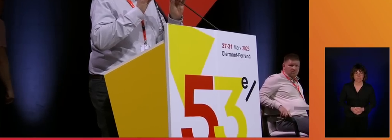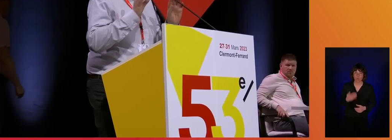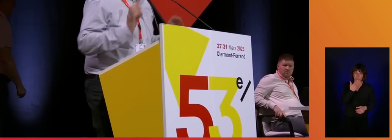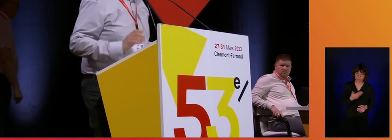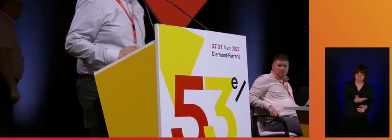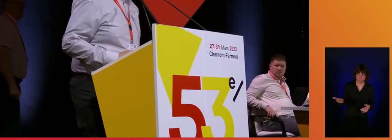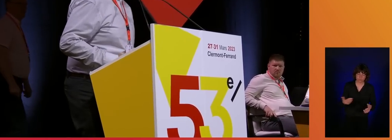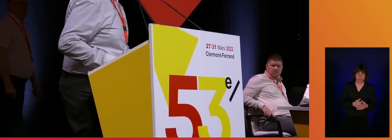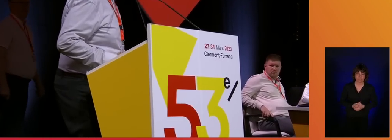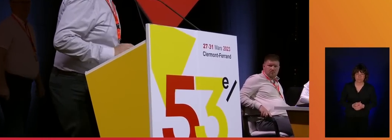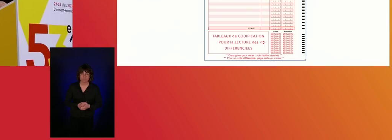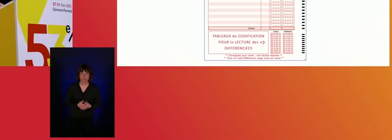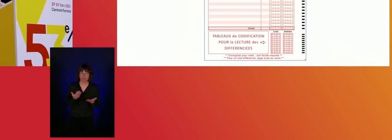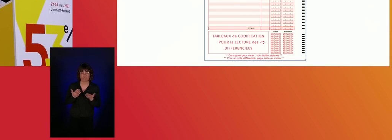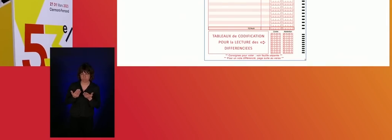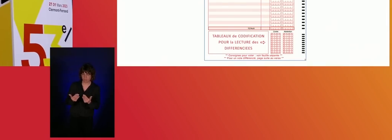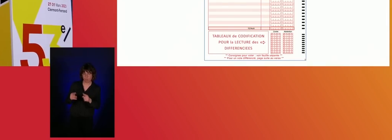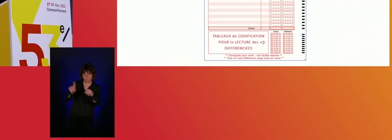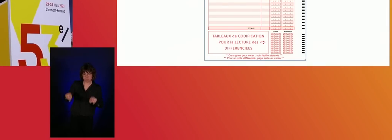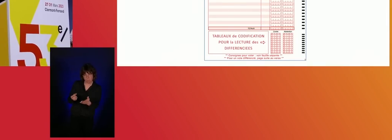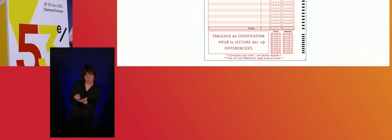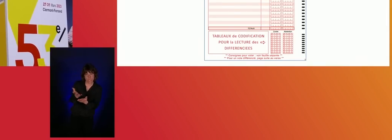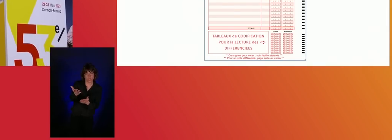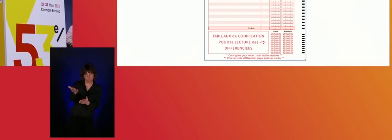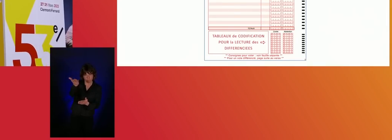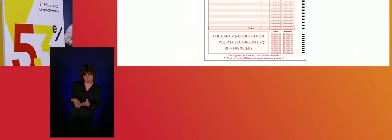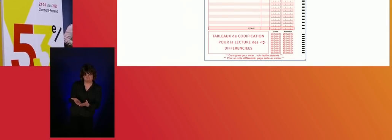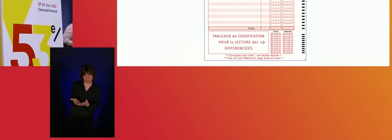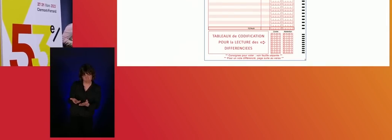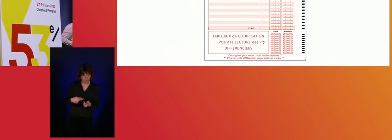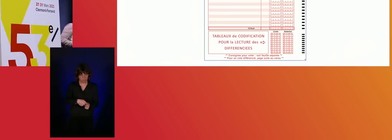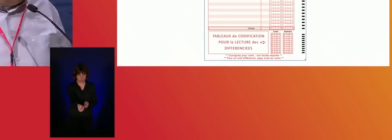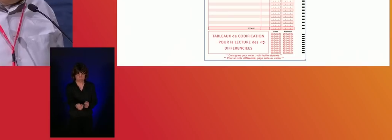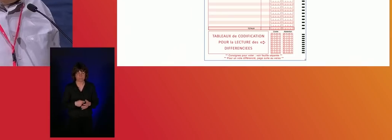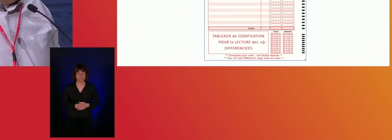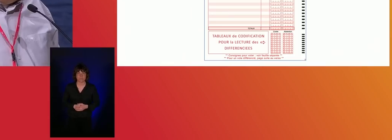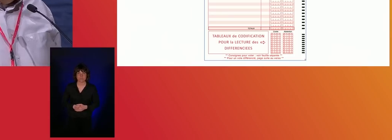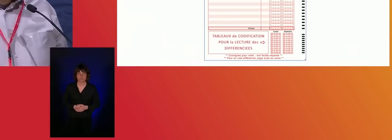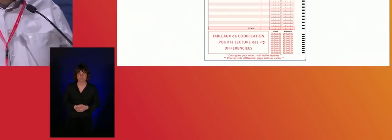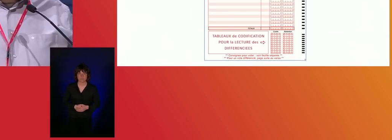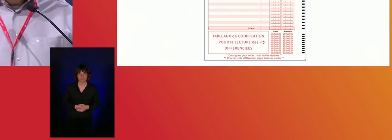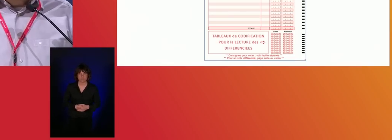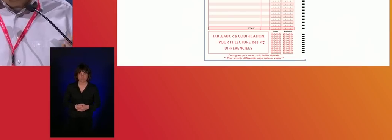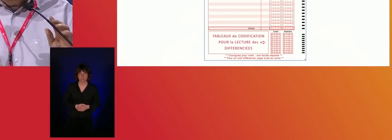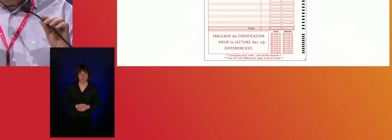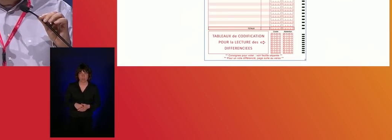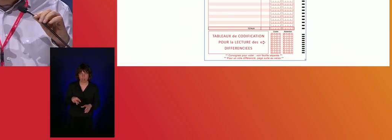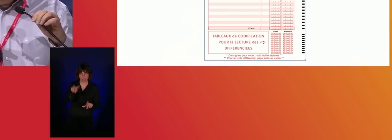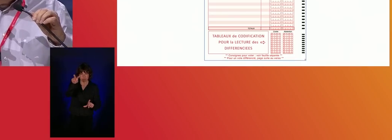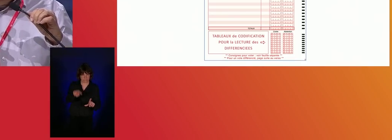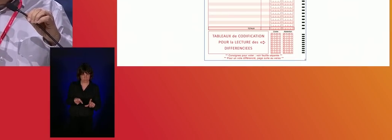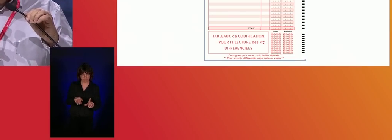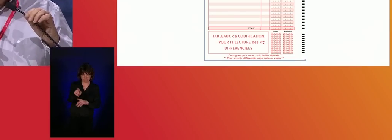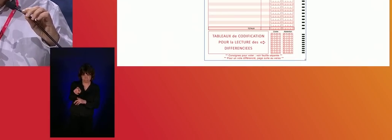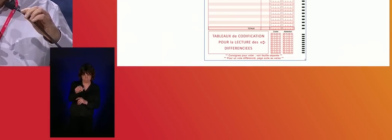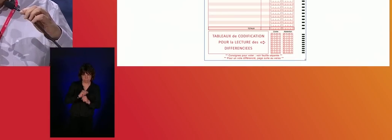Bonjour à tous. Donc, on va attendre la projection du bulletin de vote que vous allez recevoir dans quelques instants. Donc, vous avez devant l'écran le bulletin